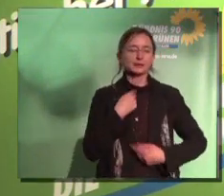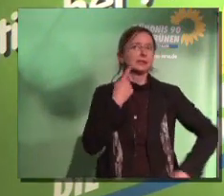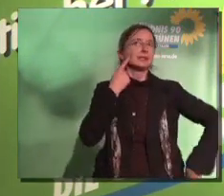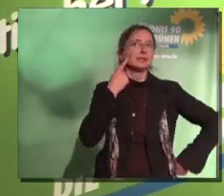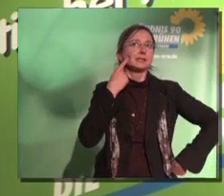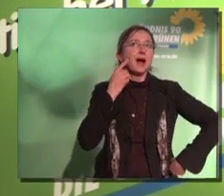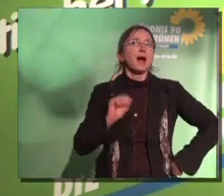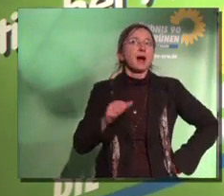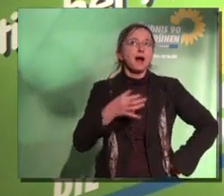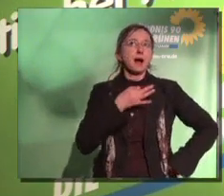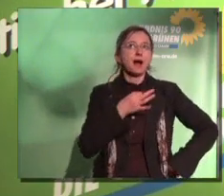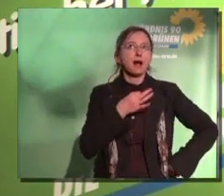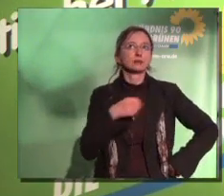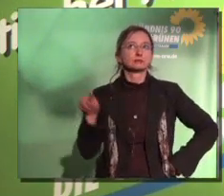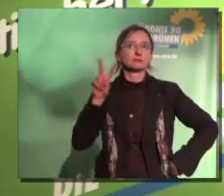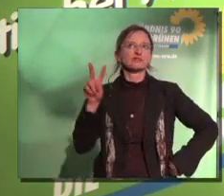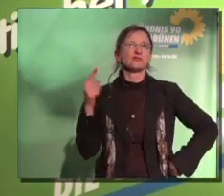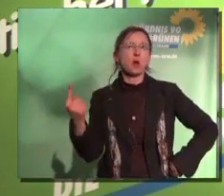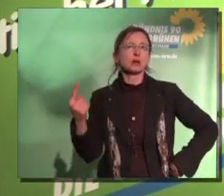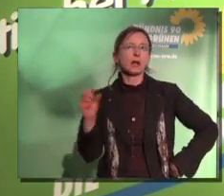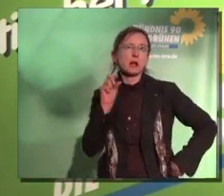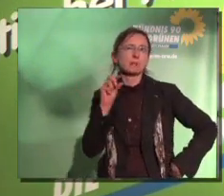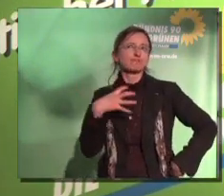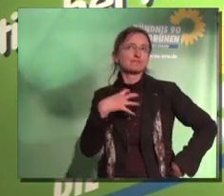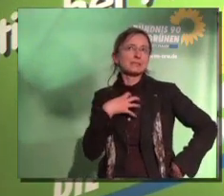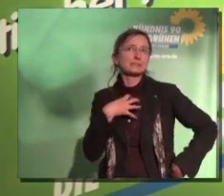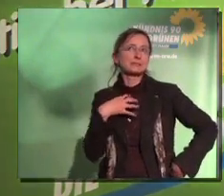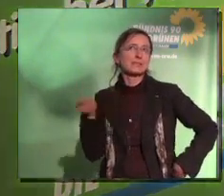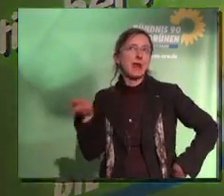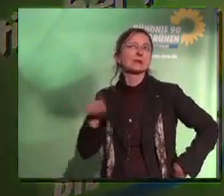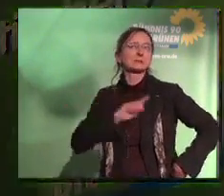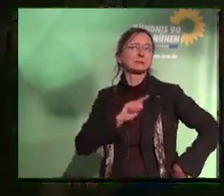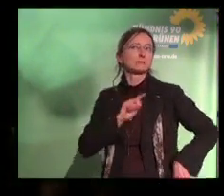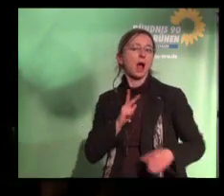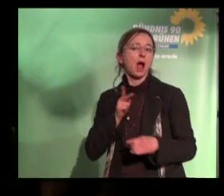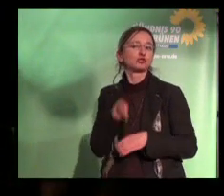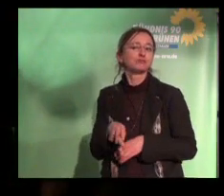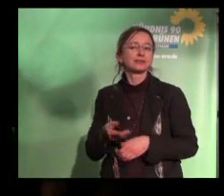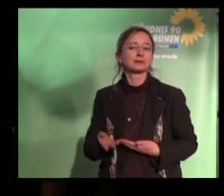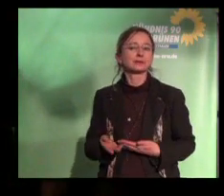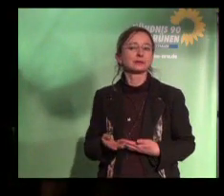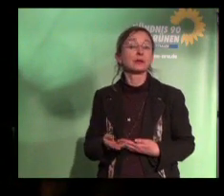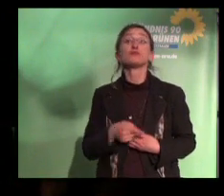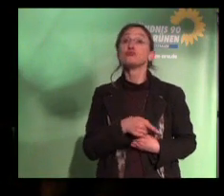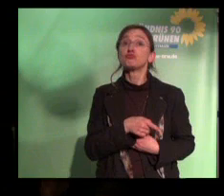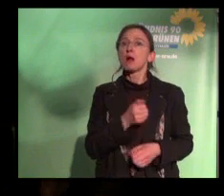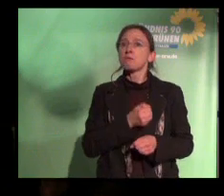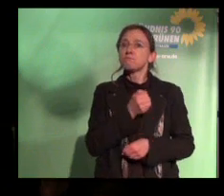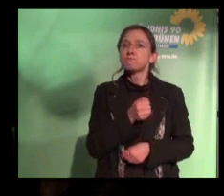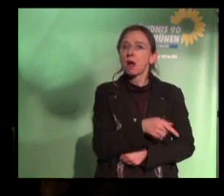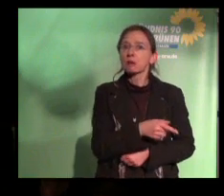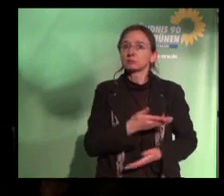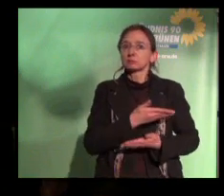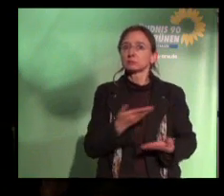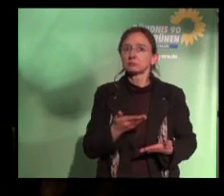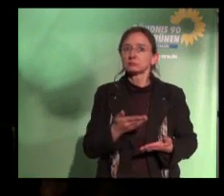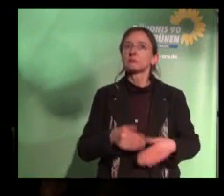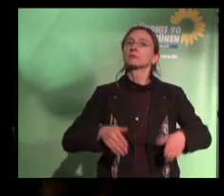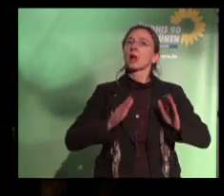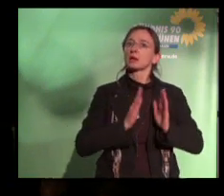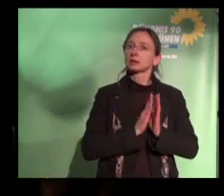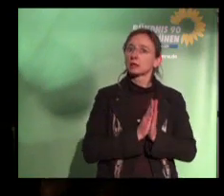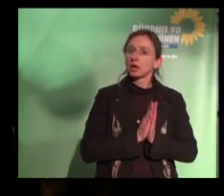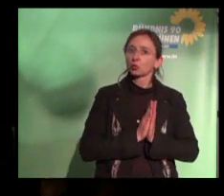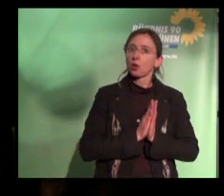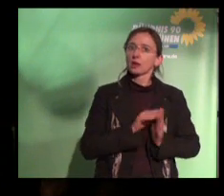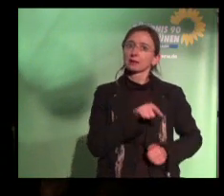angeschlagen, da muss Sven einspringen. So, und der hat gesagt, ja, was ist mit dem Papst? Ein guter Katholik, der nimmt sich den Papst